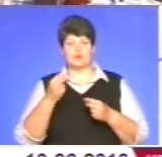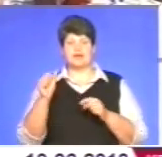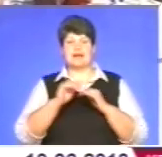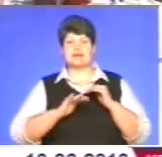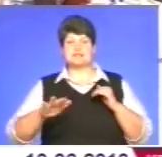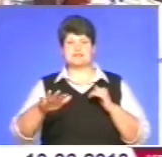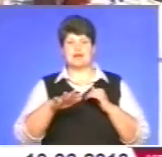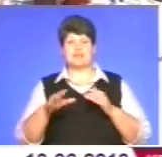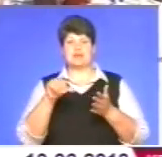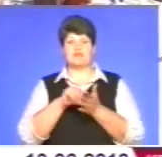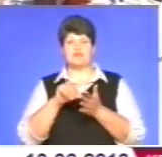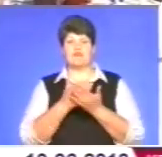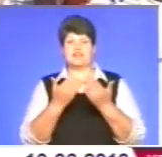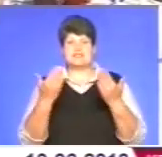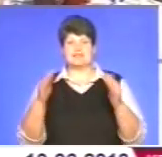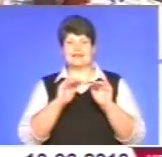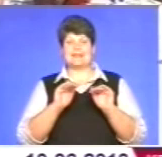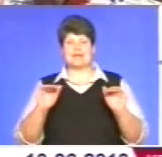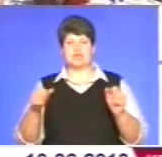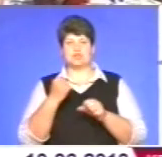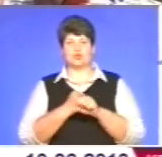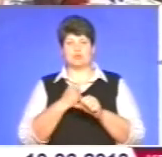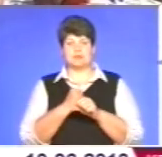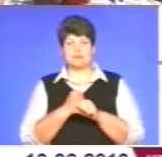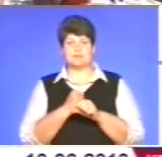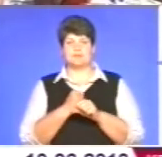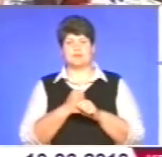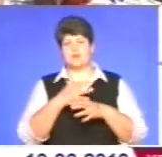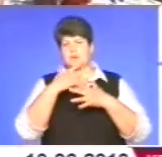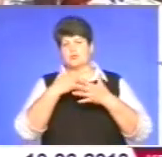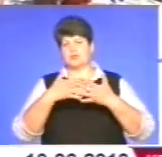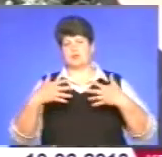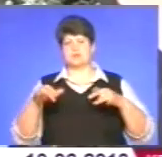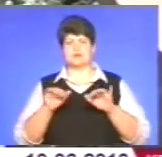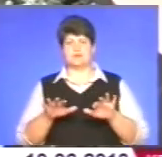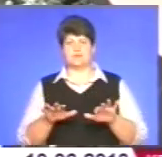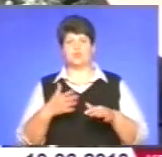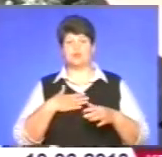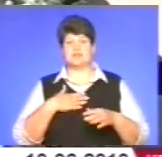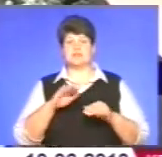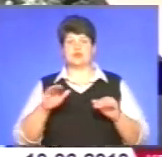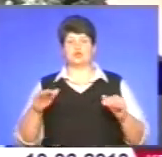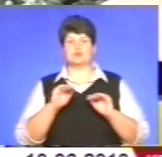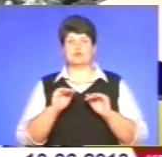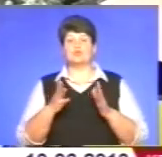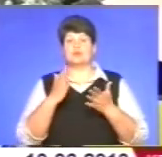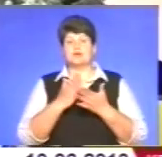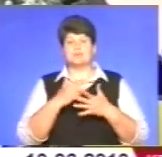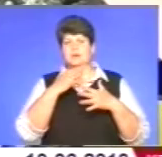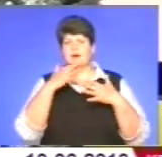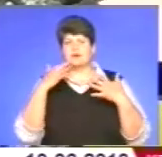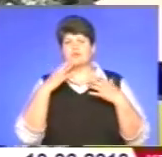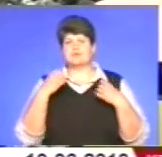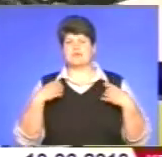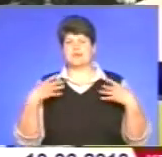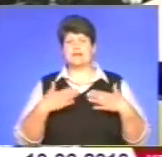виставки дитячих робіт на базі центру позашкільного роботи та й ряд інших заходів. У нас в дитячому садку проходить дуже багато свят, і